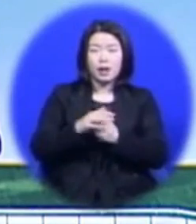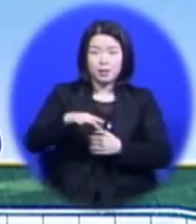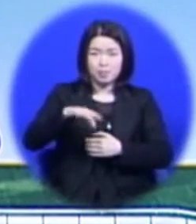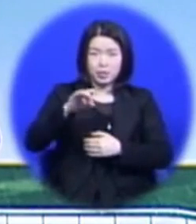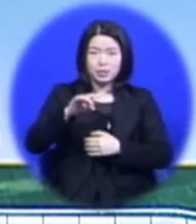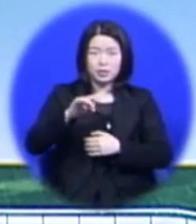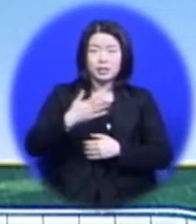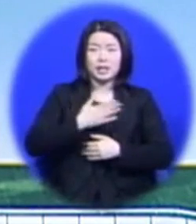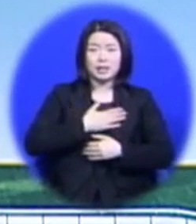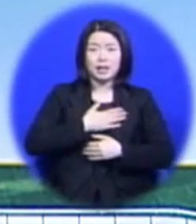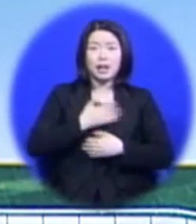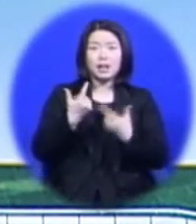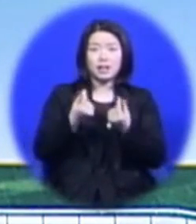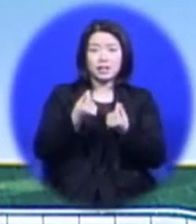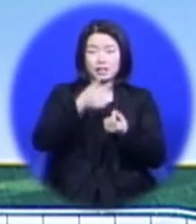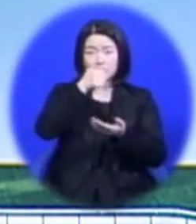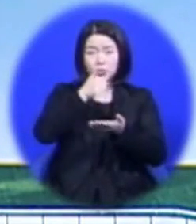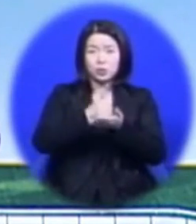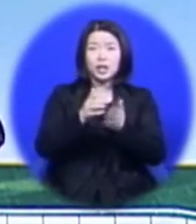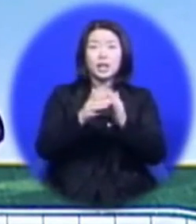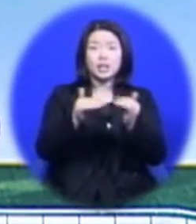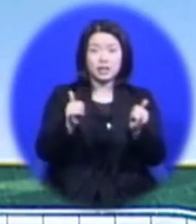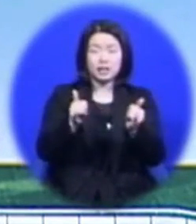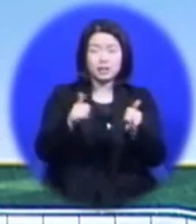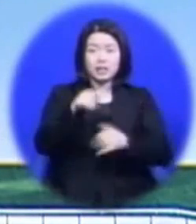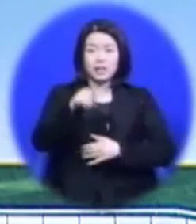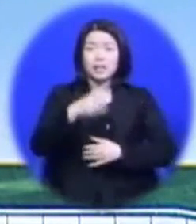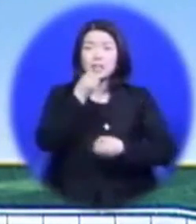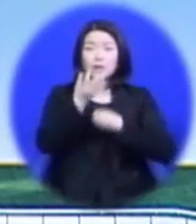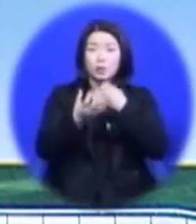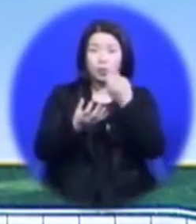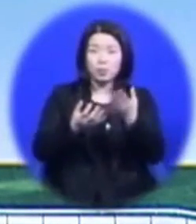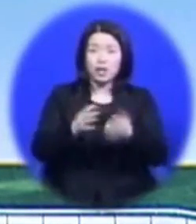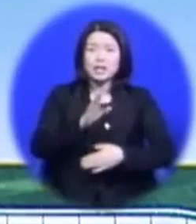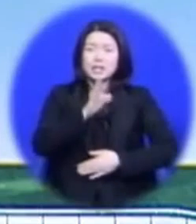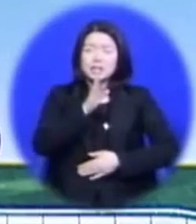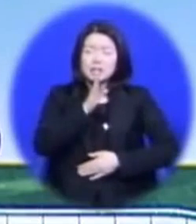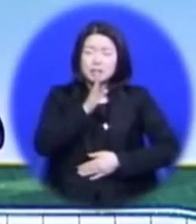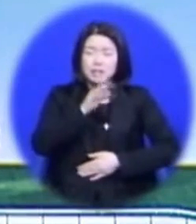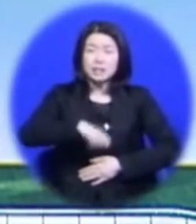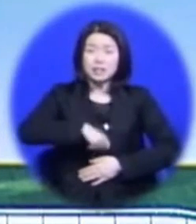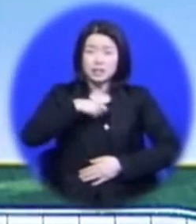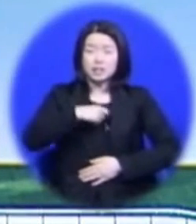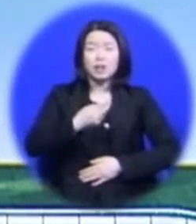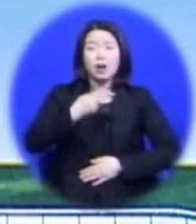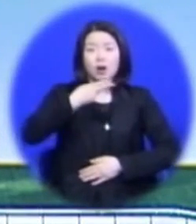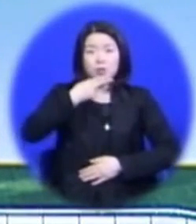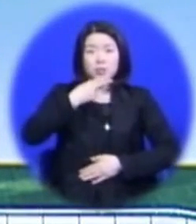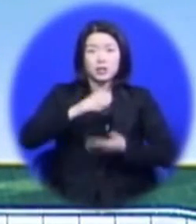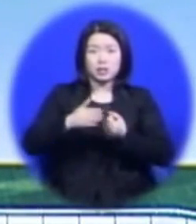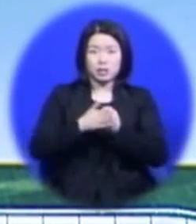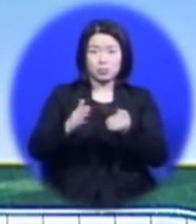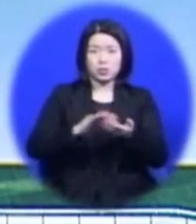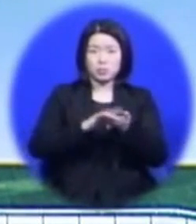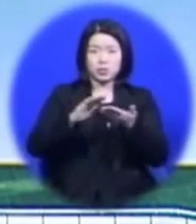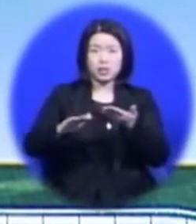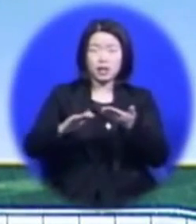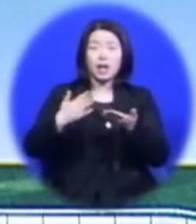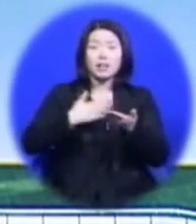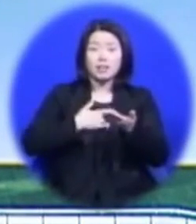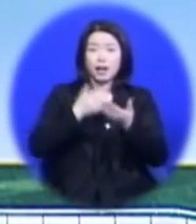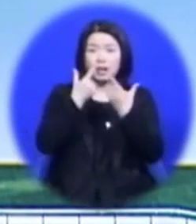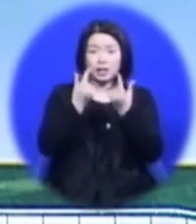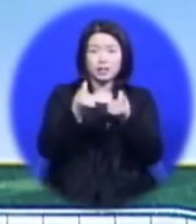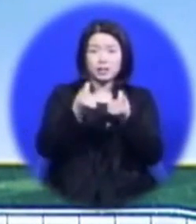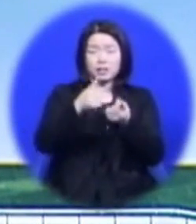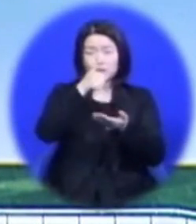먼저는 나 같은 죄인이라고 하는 이 고백의 진정성이 없기 때문입니다. 나 같은